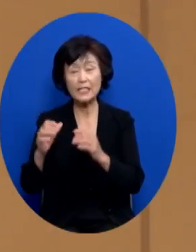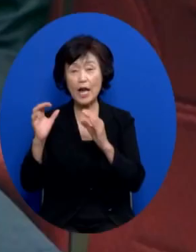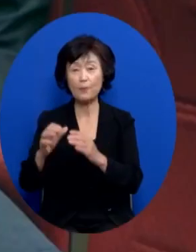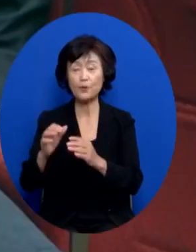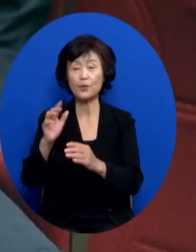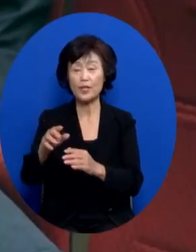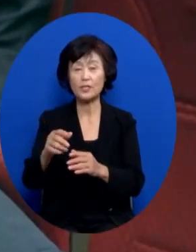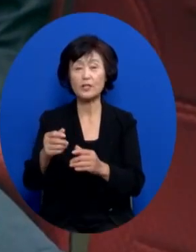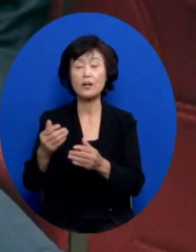선임하기로 했습니다